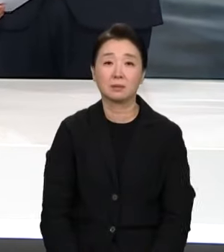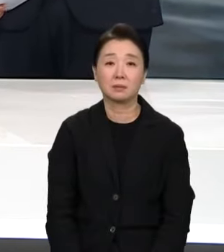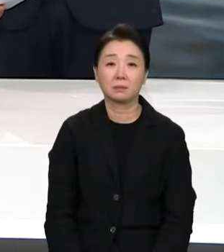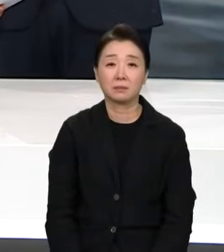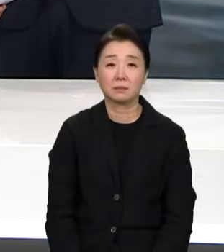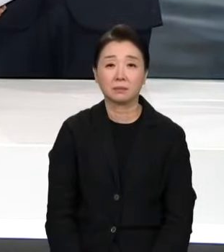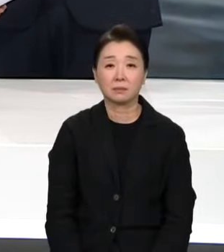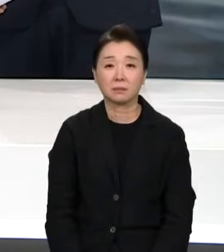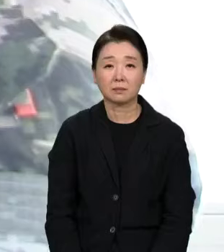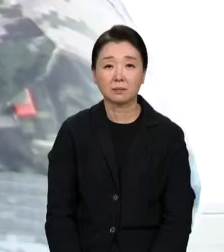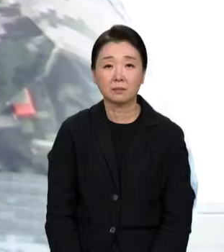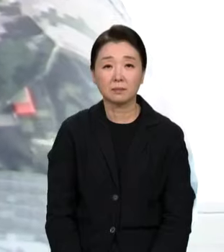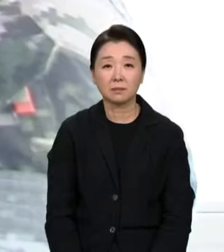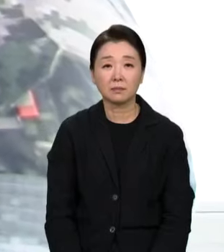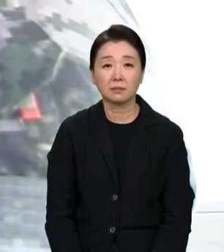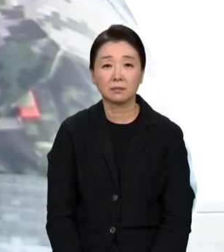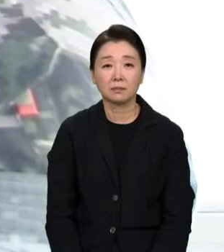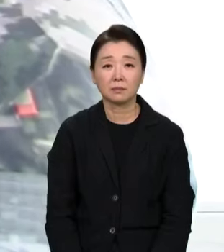기자입니다.